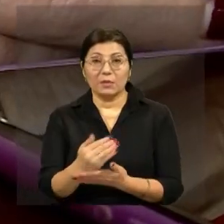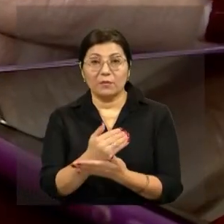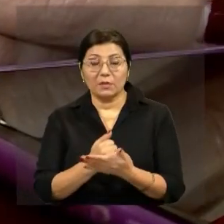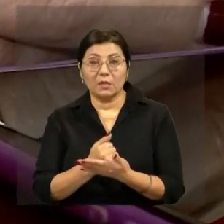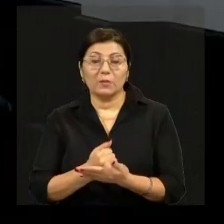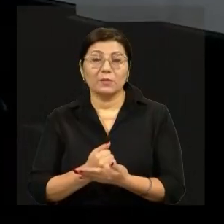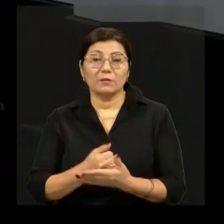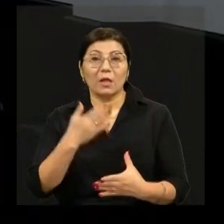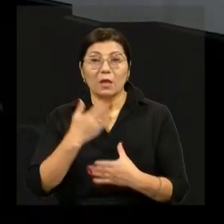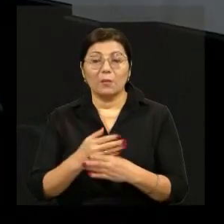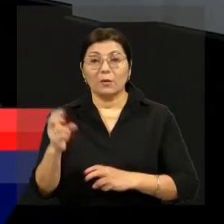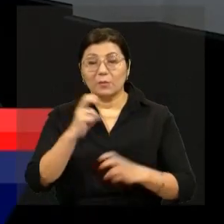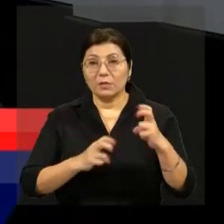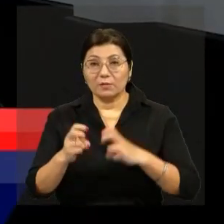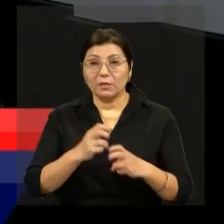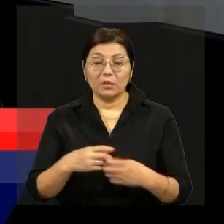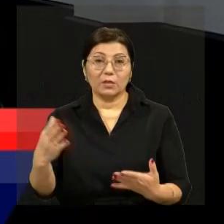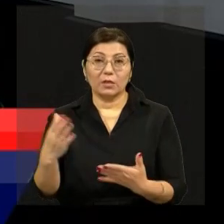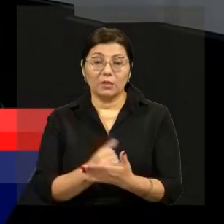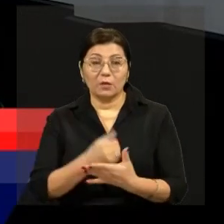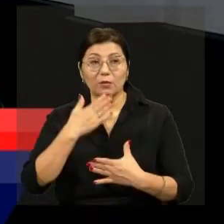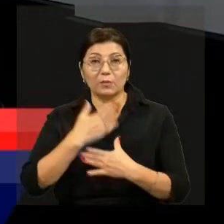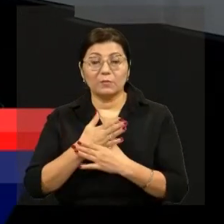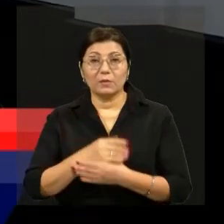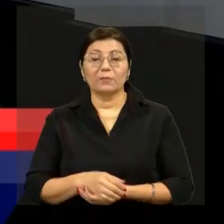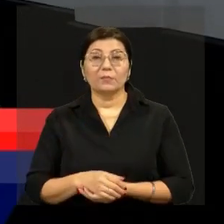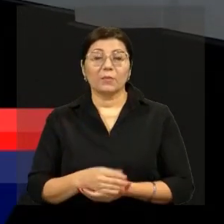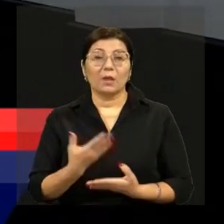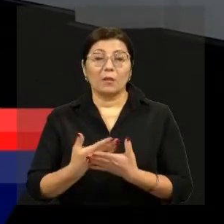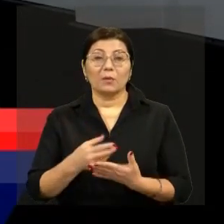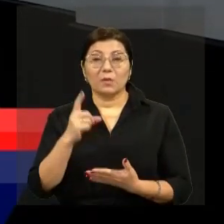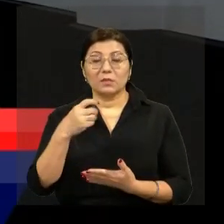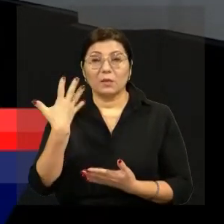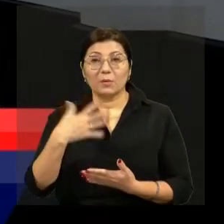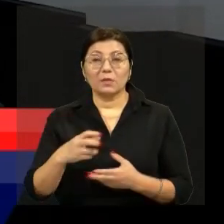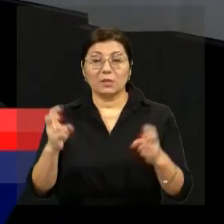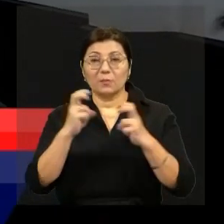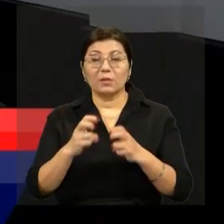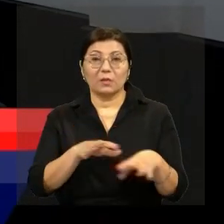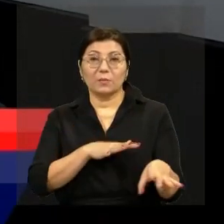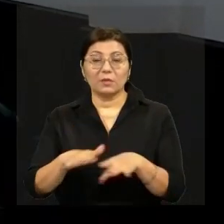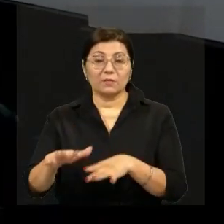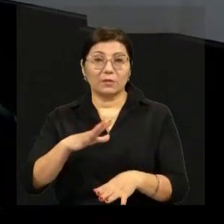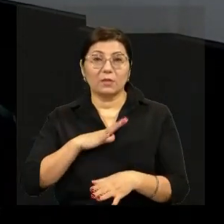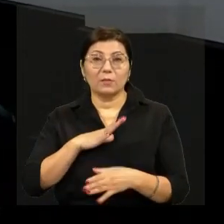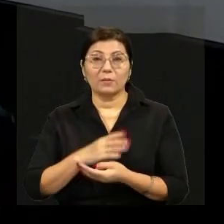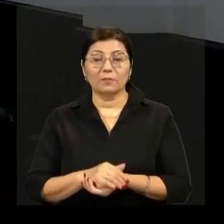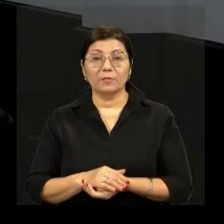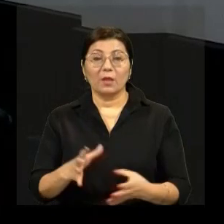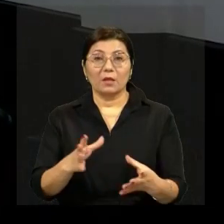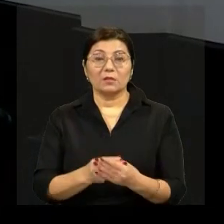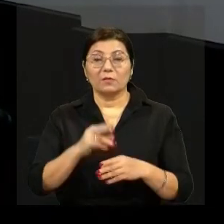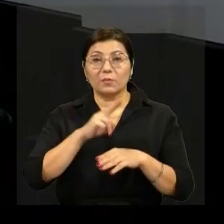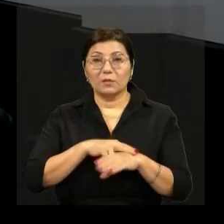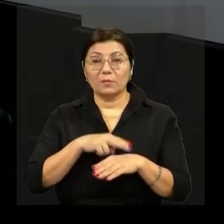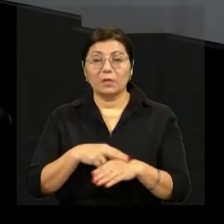человек. За год наша команда была на 150 поисковых мероприятиях совместно с полицией.